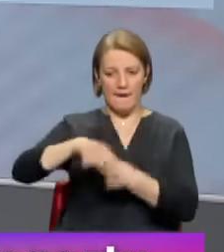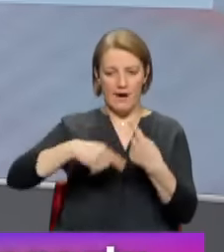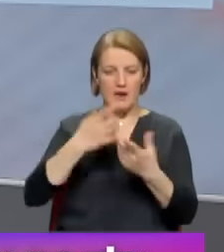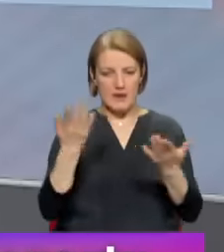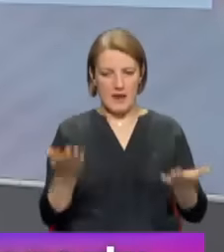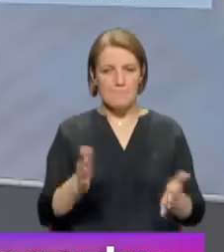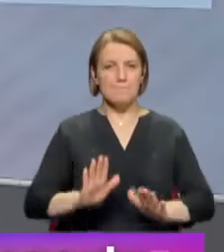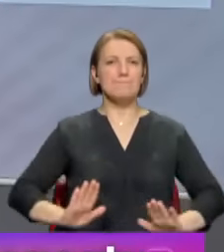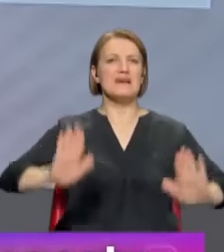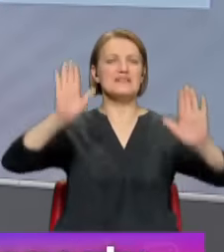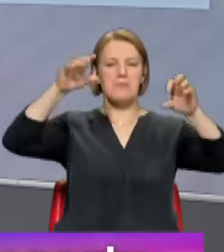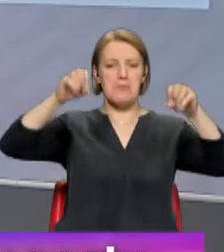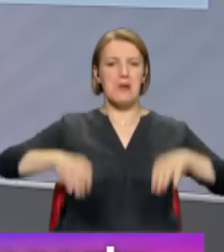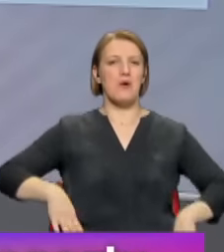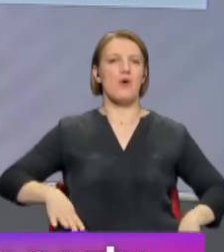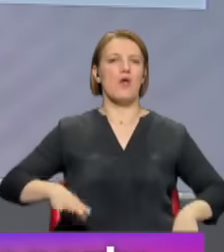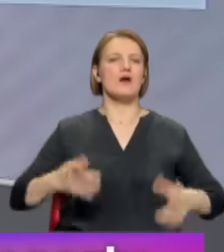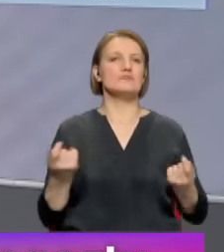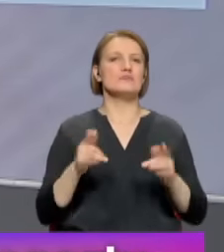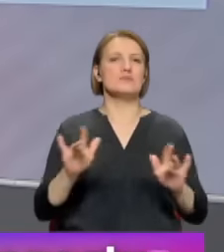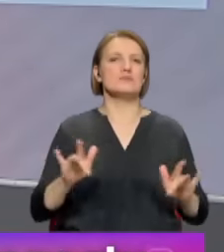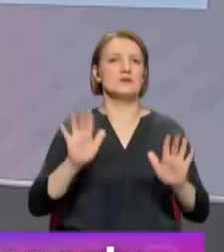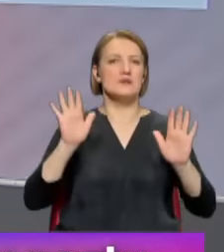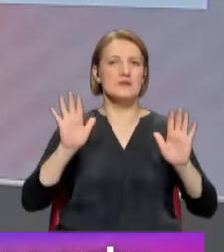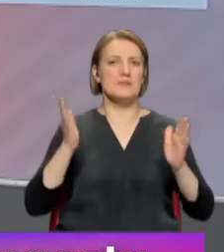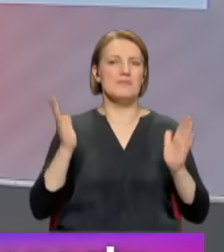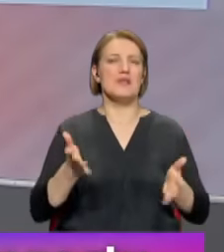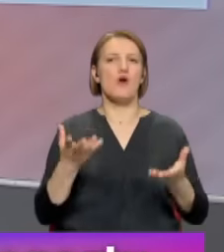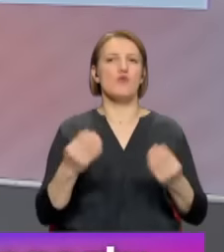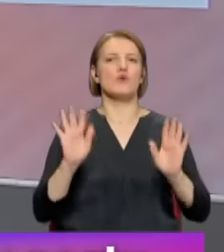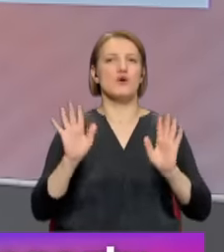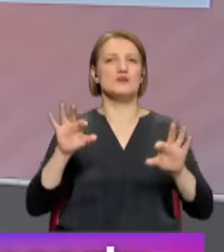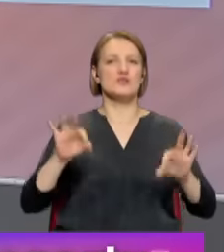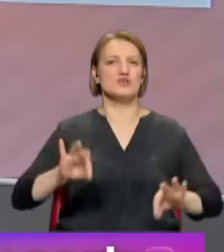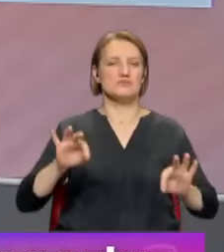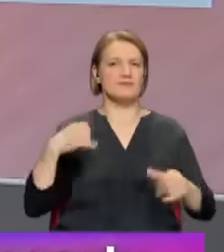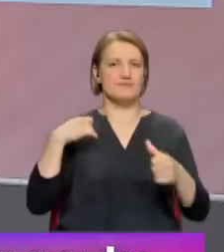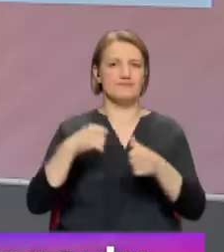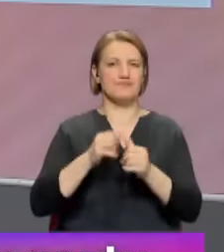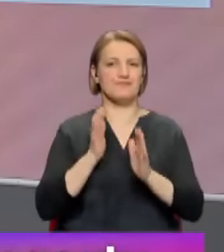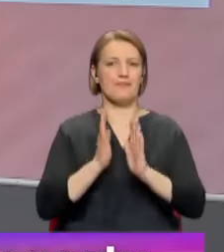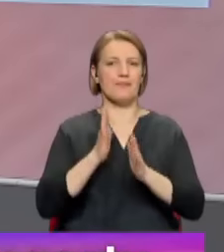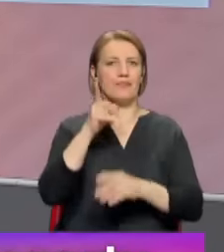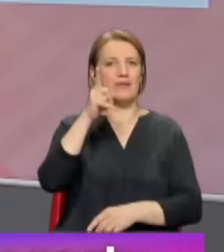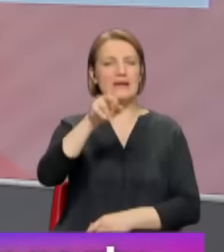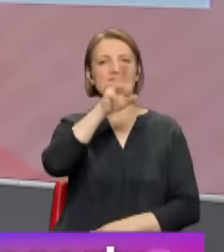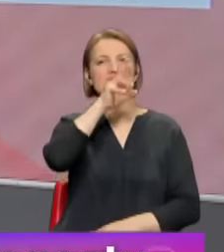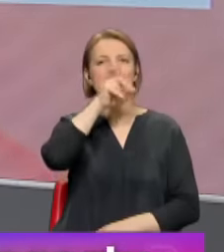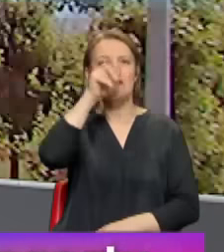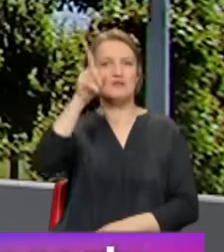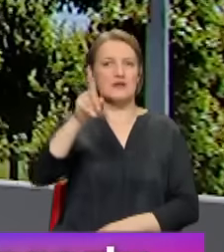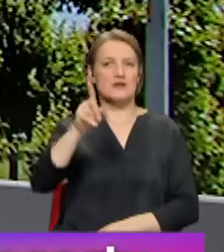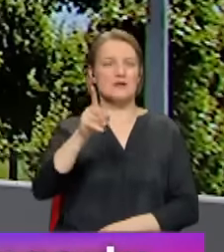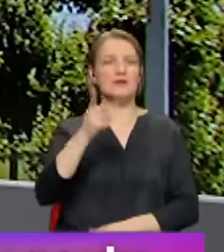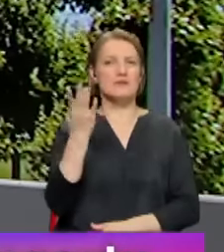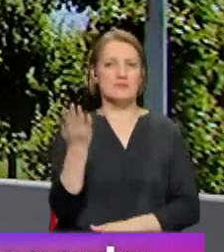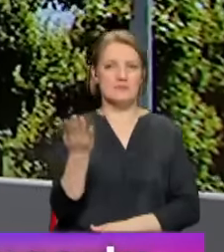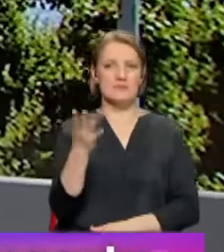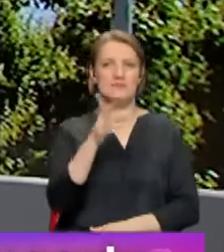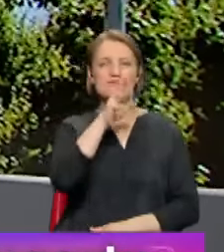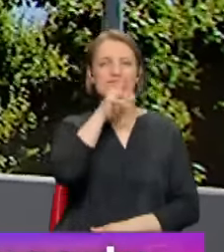artık pes edip bırakıyorlar, işsiz bile sayılamıyorlar. Şimdi yine devam edelim, sizleri Fransa Açık'a